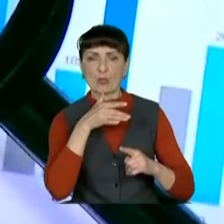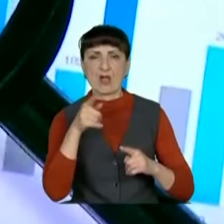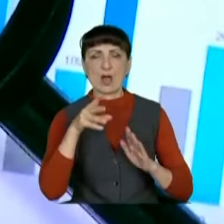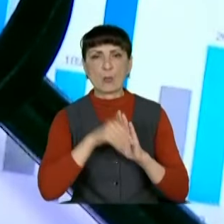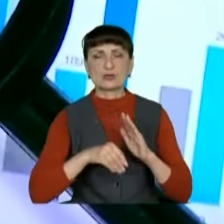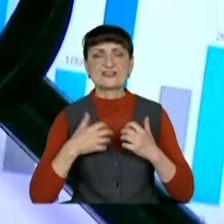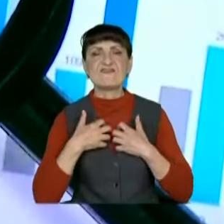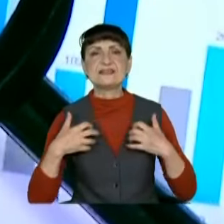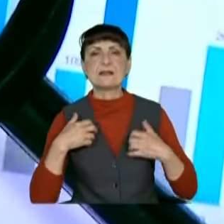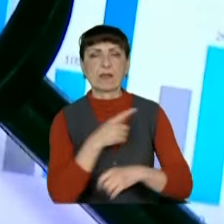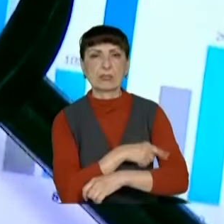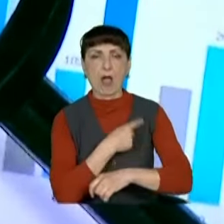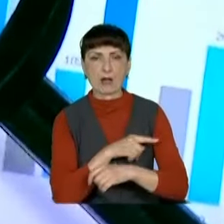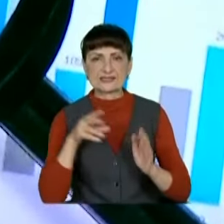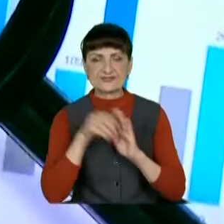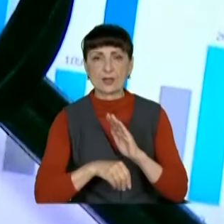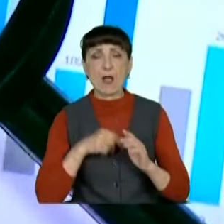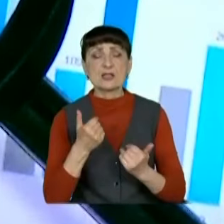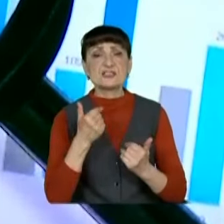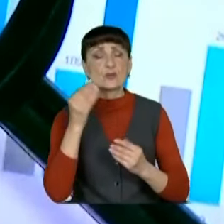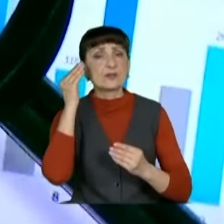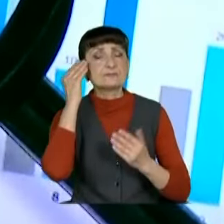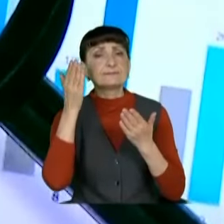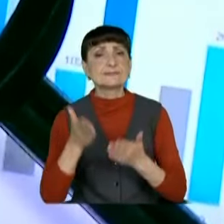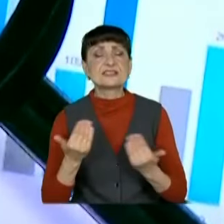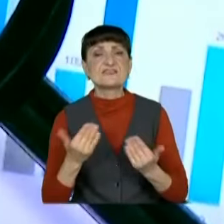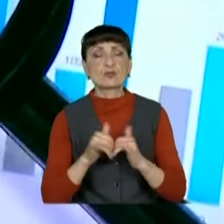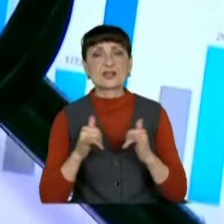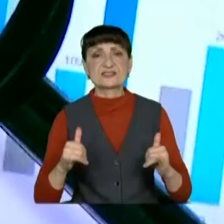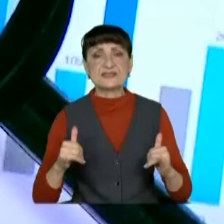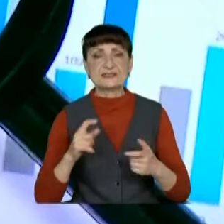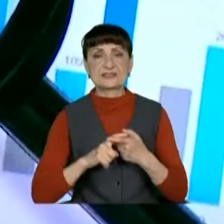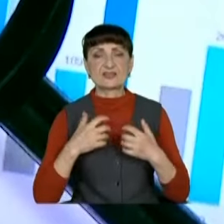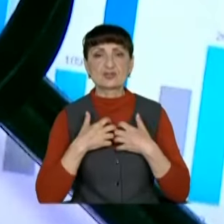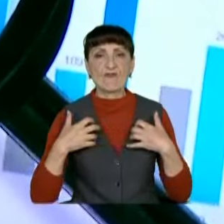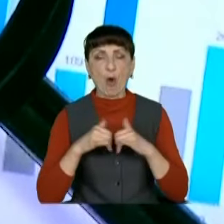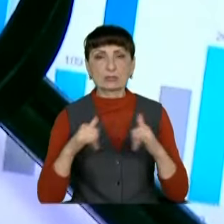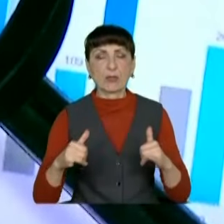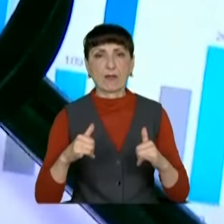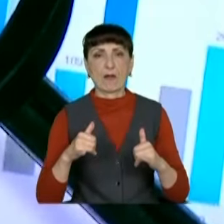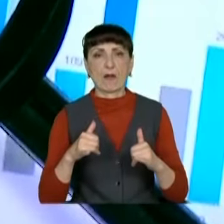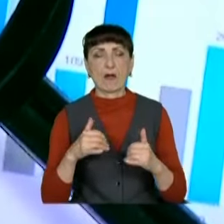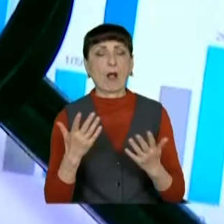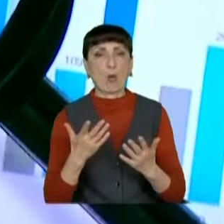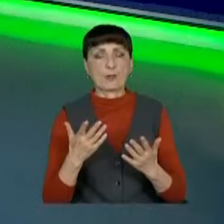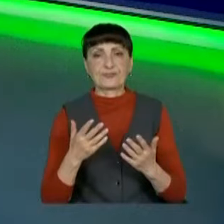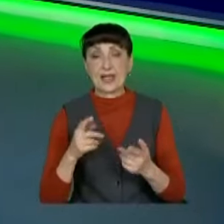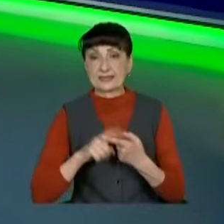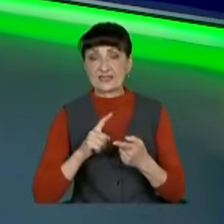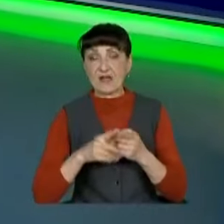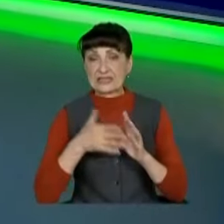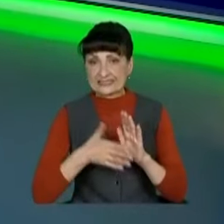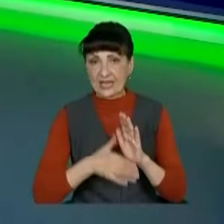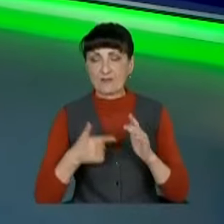сфере. Да? Вот как на сегодня вы оцениваете развитие ветеринарной науки в стране? На основании форсайтных исследований, которые